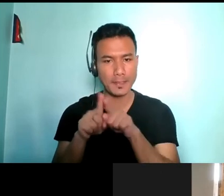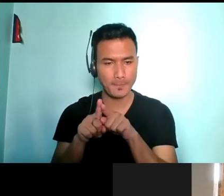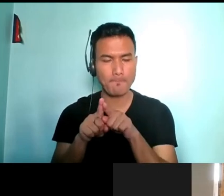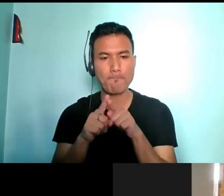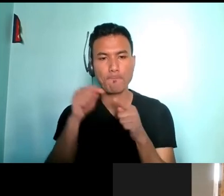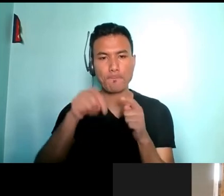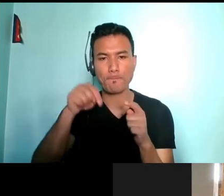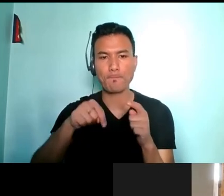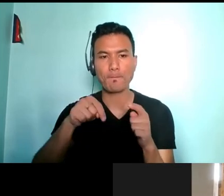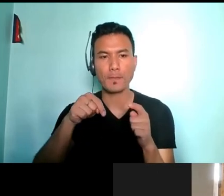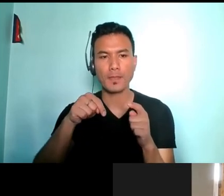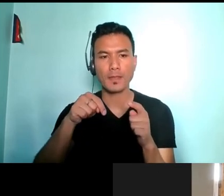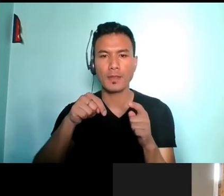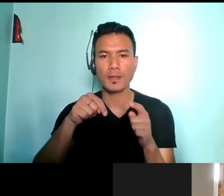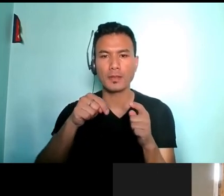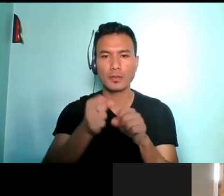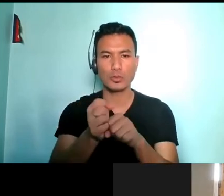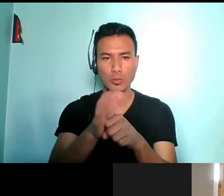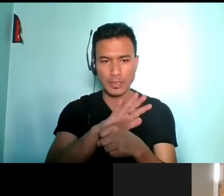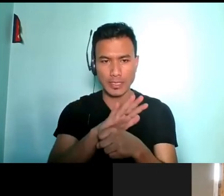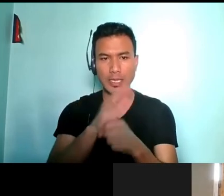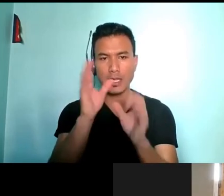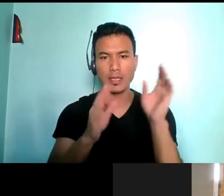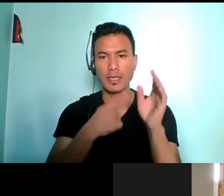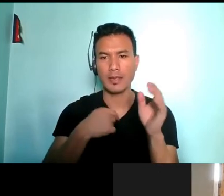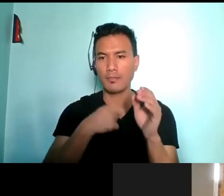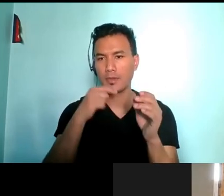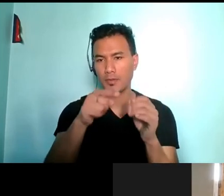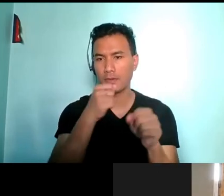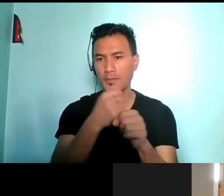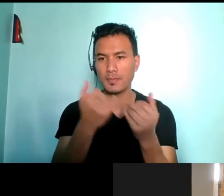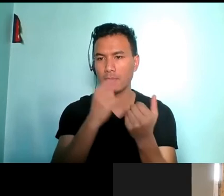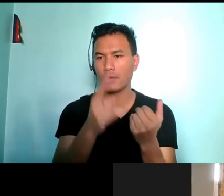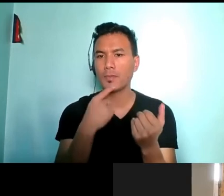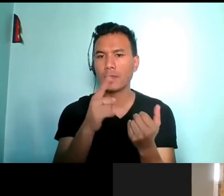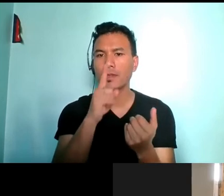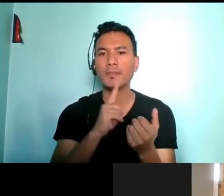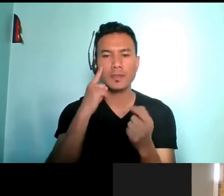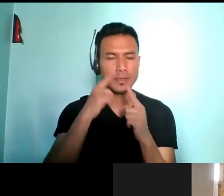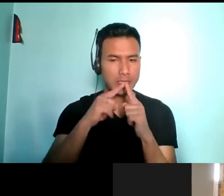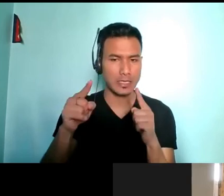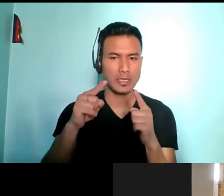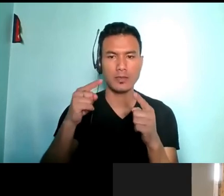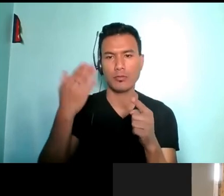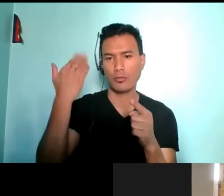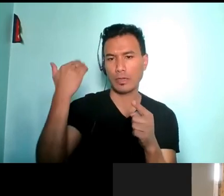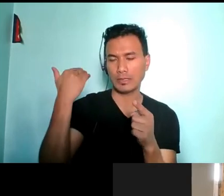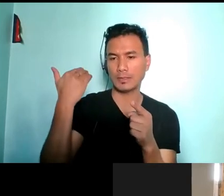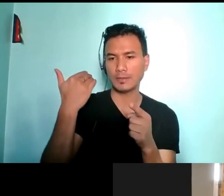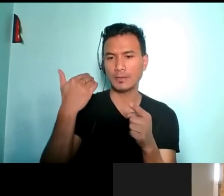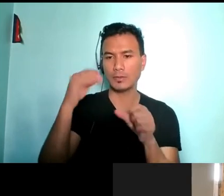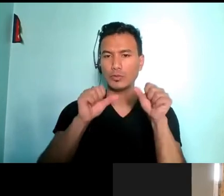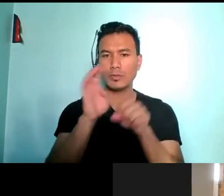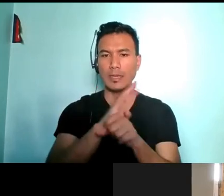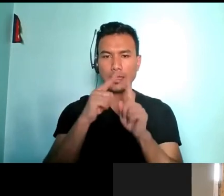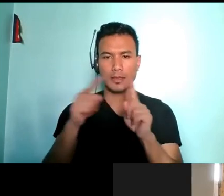अहिले जब यो कोभिडलाई नै यदि हामीले एड्रेस गर्ने हो भनेदेखि एक वर्षदेखि लास्ट टाइममा जति जुन बेलादेखि सुरु